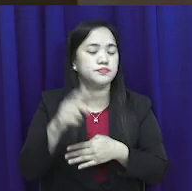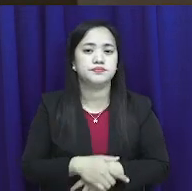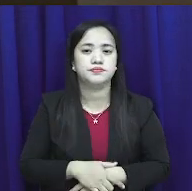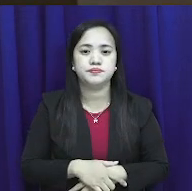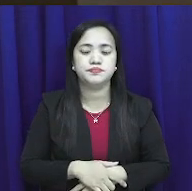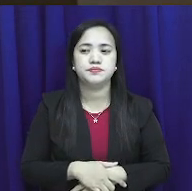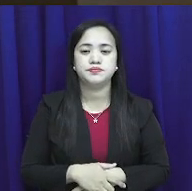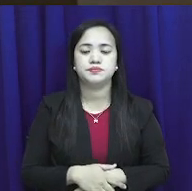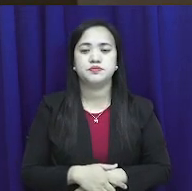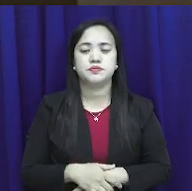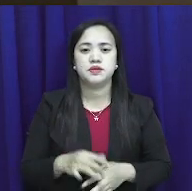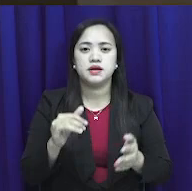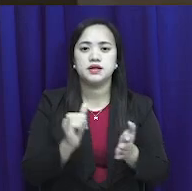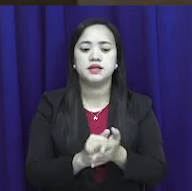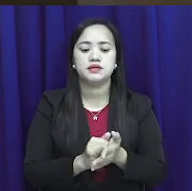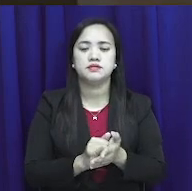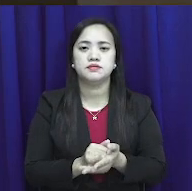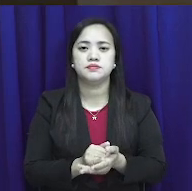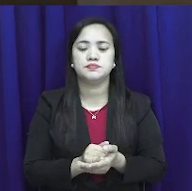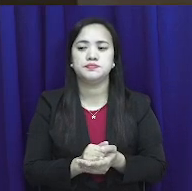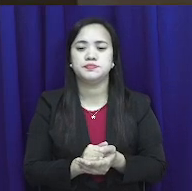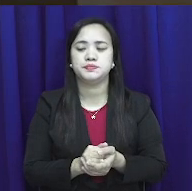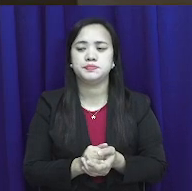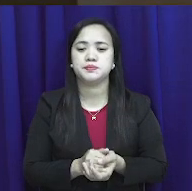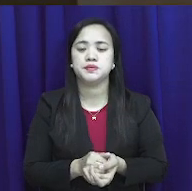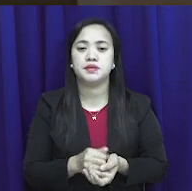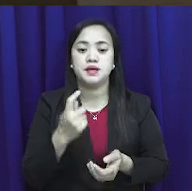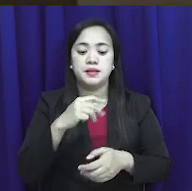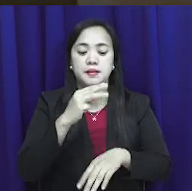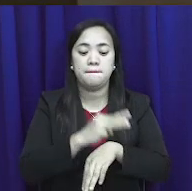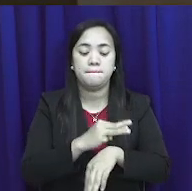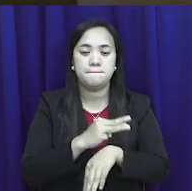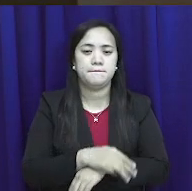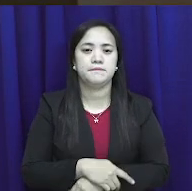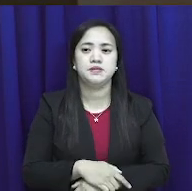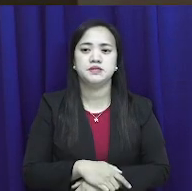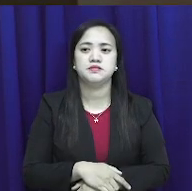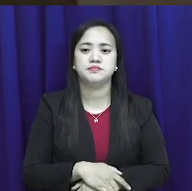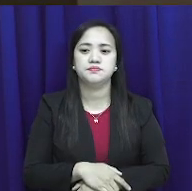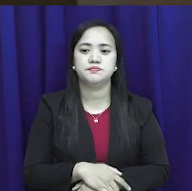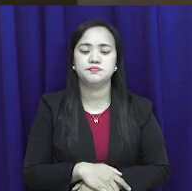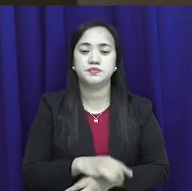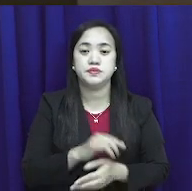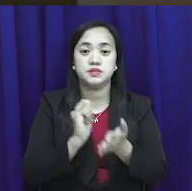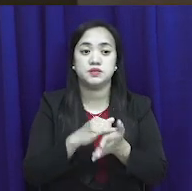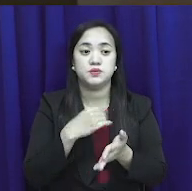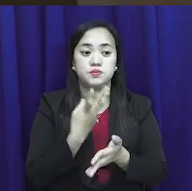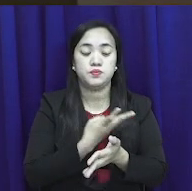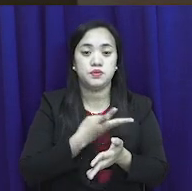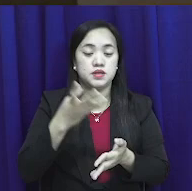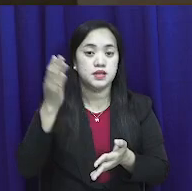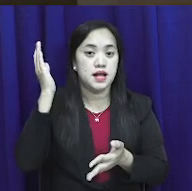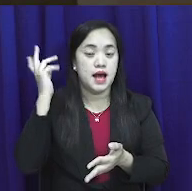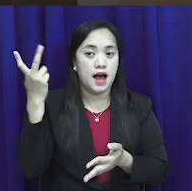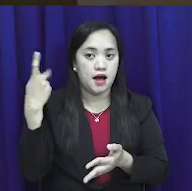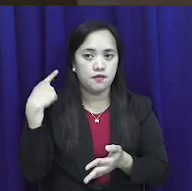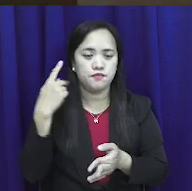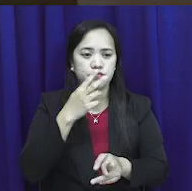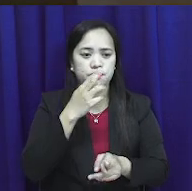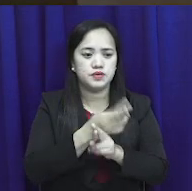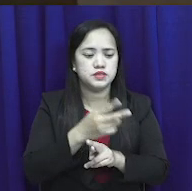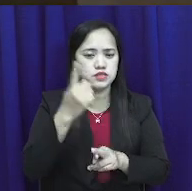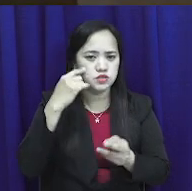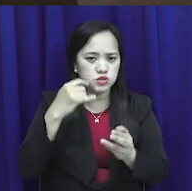kapatid na yung itong tawag nito Yung Ministry na meron po tayo dito sa church yung quaran lahat is for the